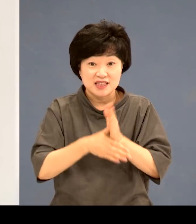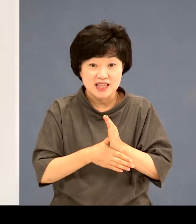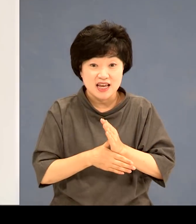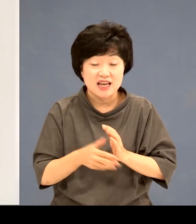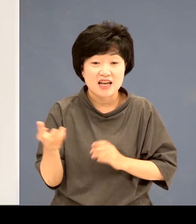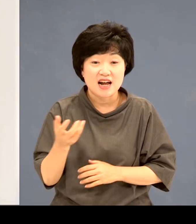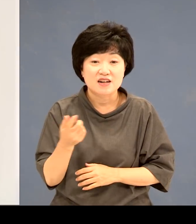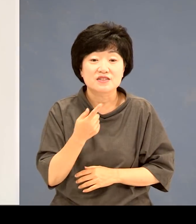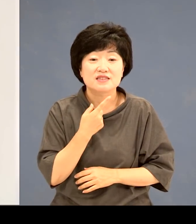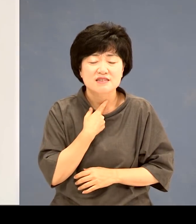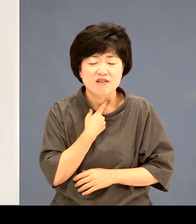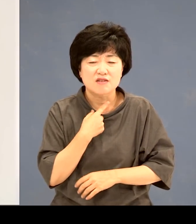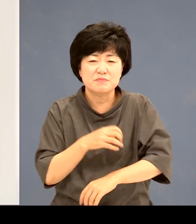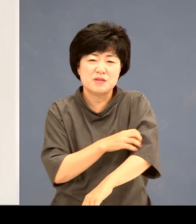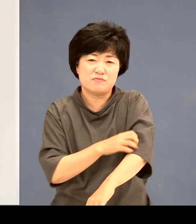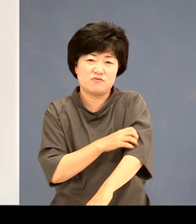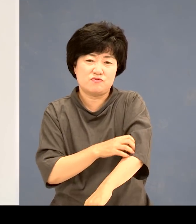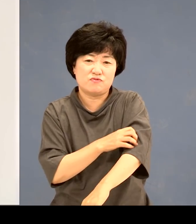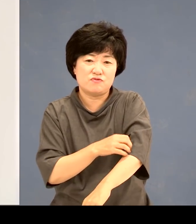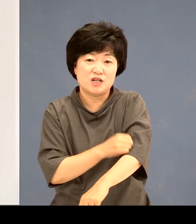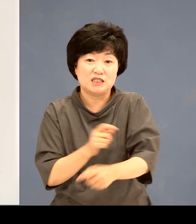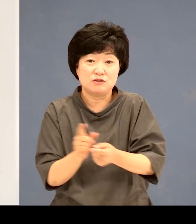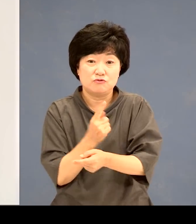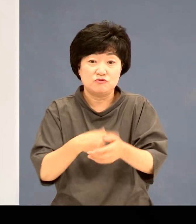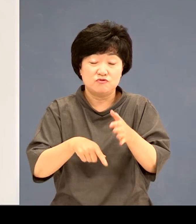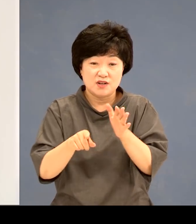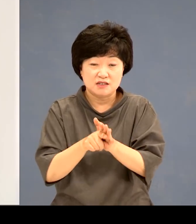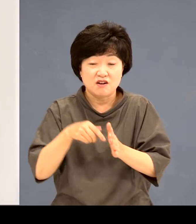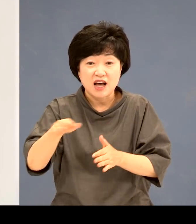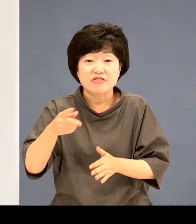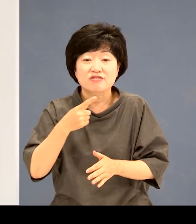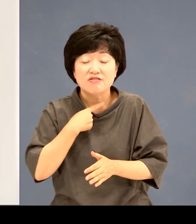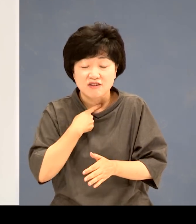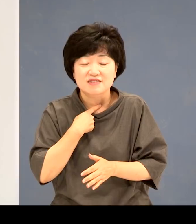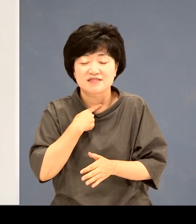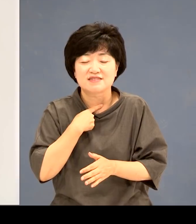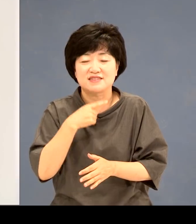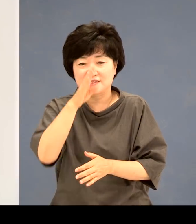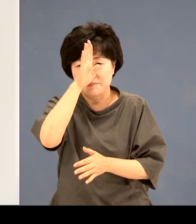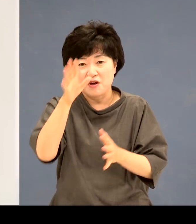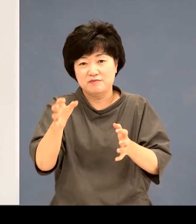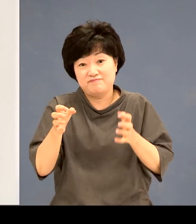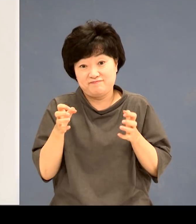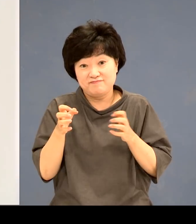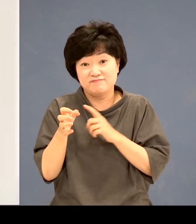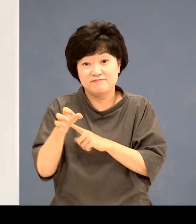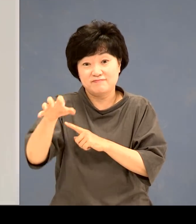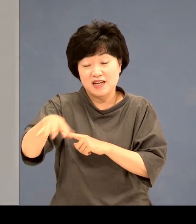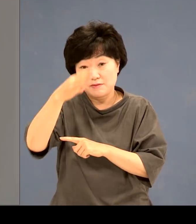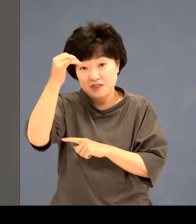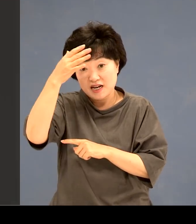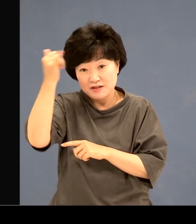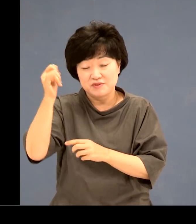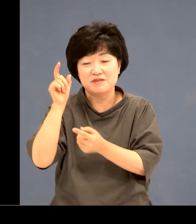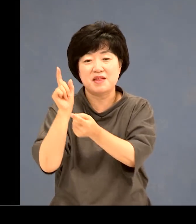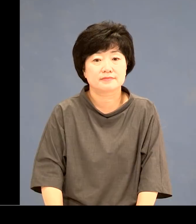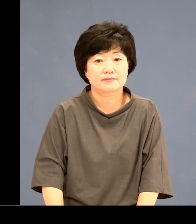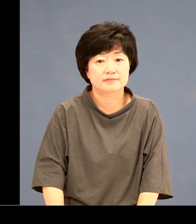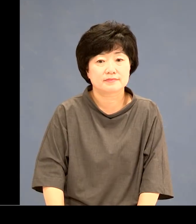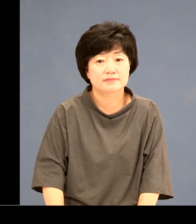삶을 이끌어 가시고 네. 아이들의 삶 가운데 역사하는 것을 볼 수가 있었습니다.